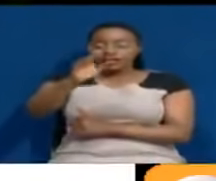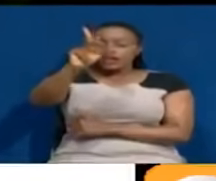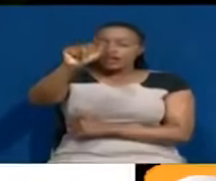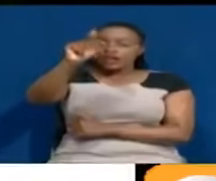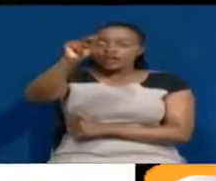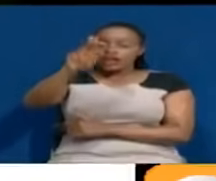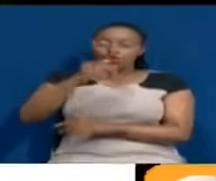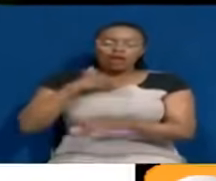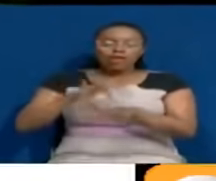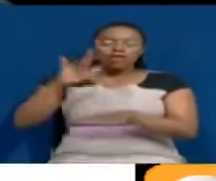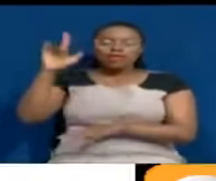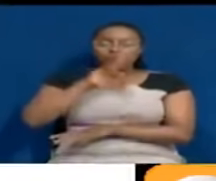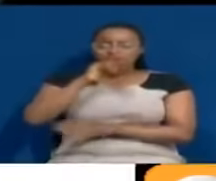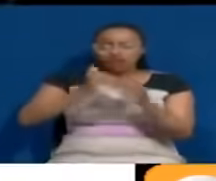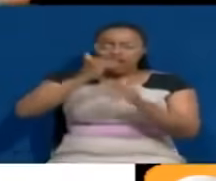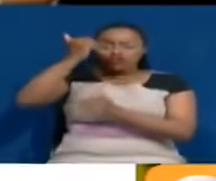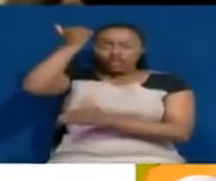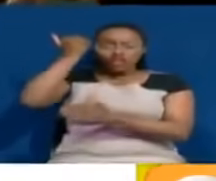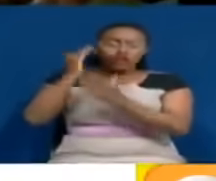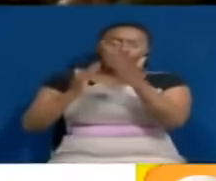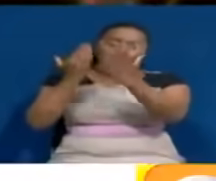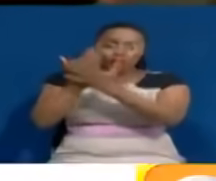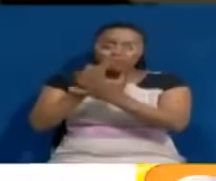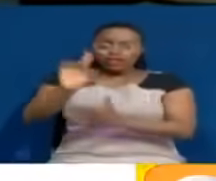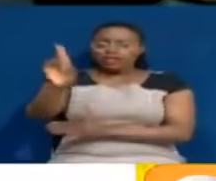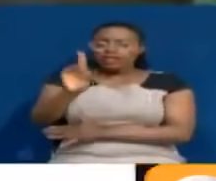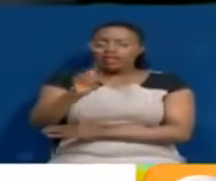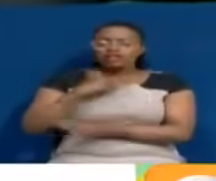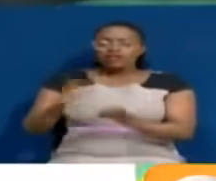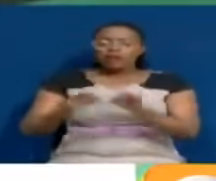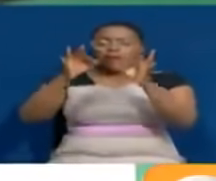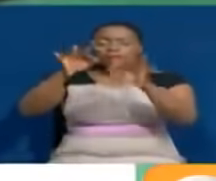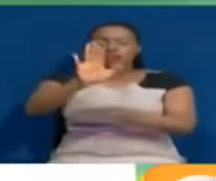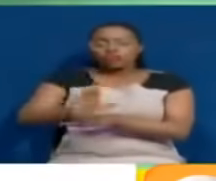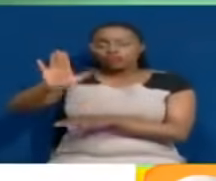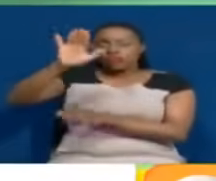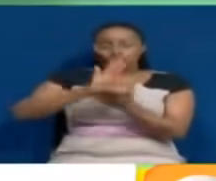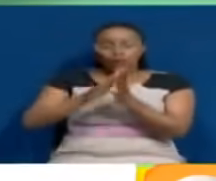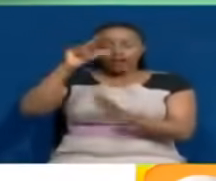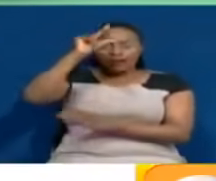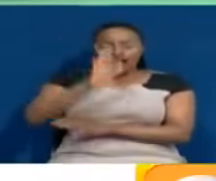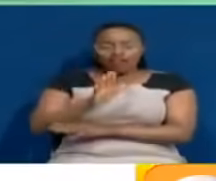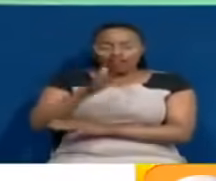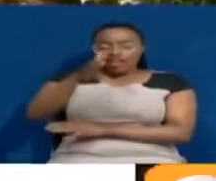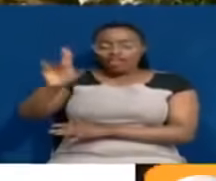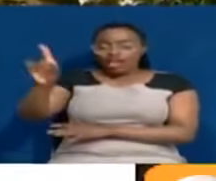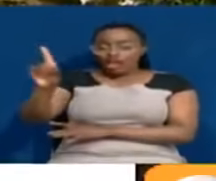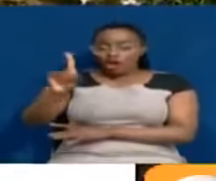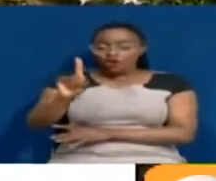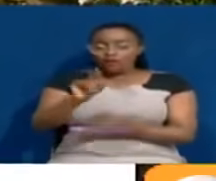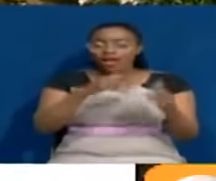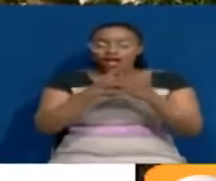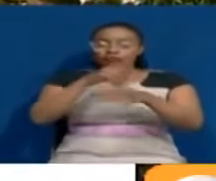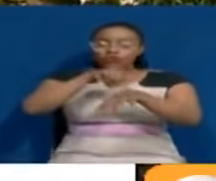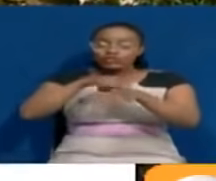Kananu amepata pigo baada ya mahakama ya rufaa jijini Nairobi kuzitisha kuapishwa kwake kuwa gavana wa kaunti ya Nairobi hadi